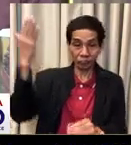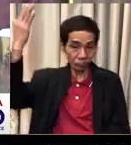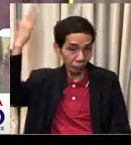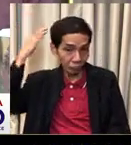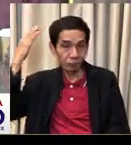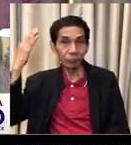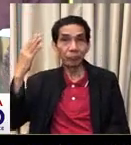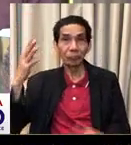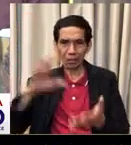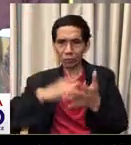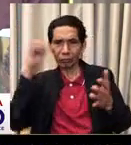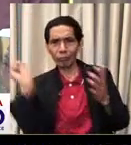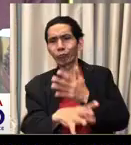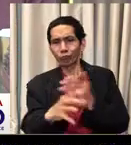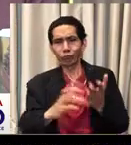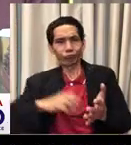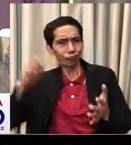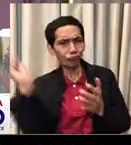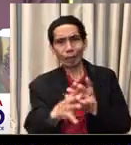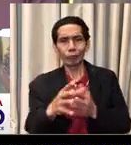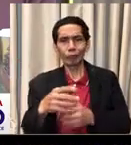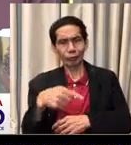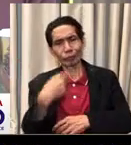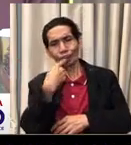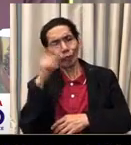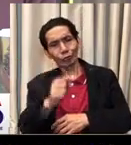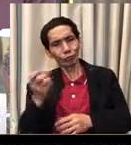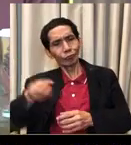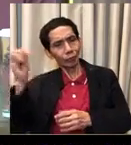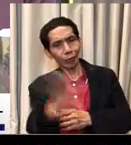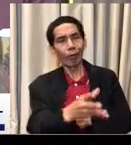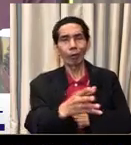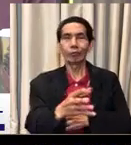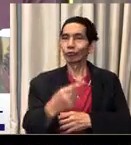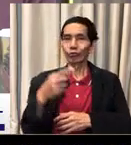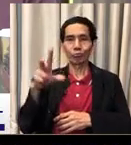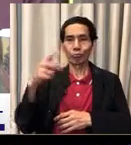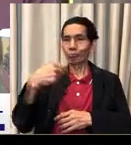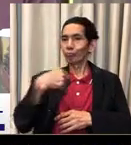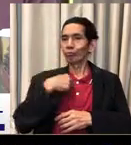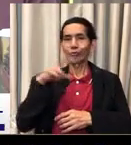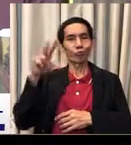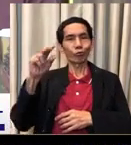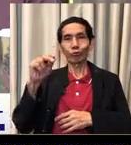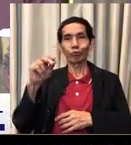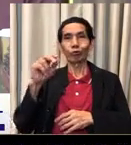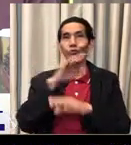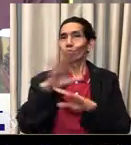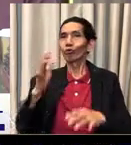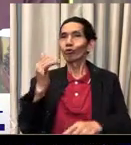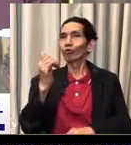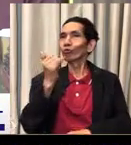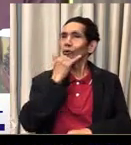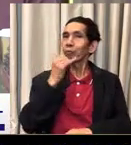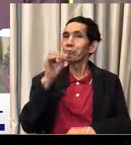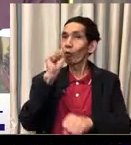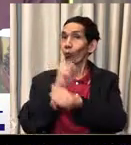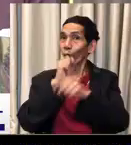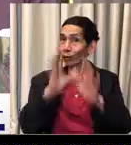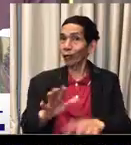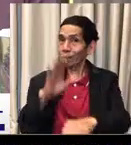Oh, tapon nyo na yan. Ganun lang. Ako hindi. Huwag ko kayo magkamali, mga empleyado.